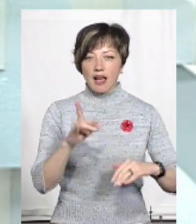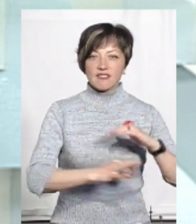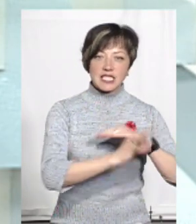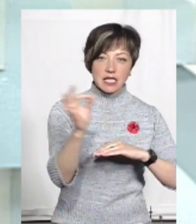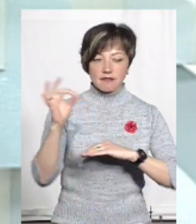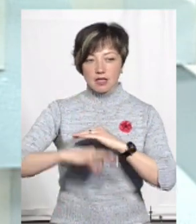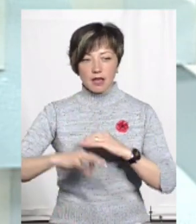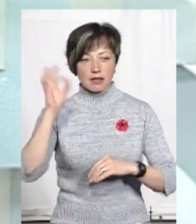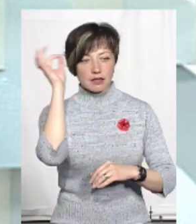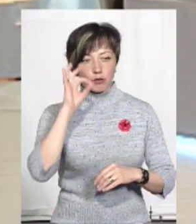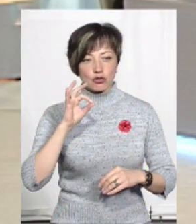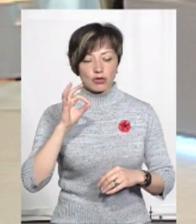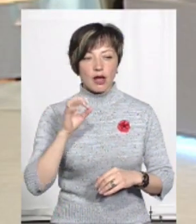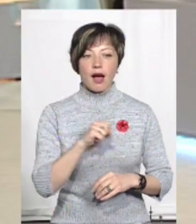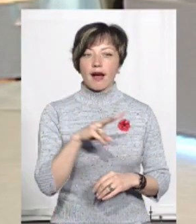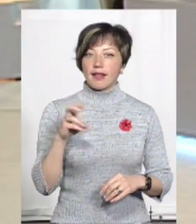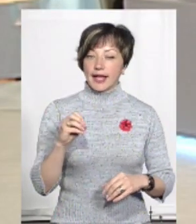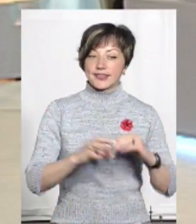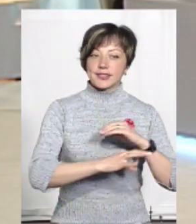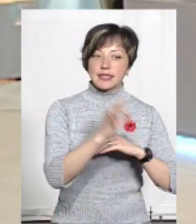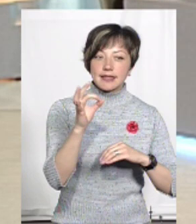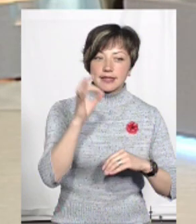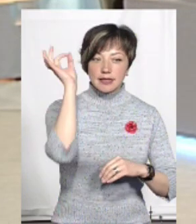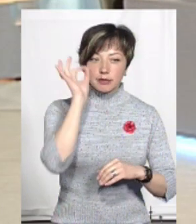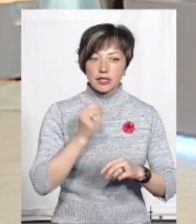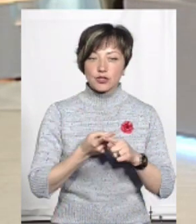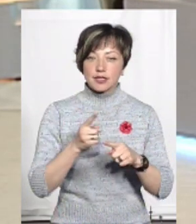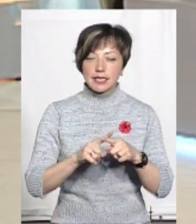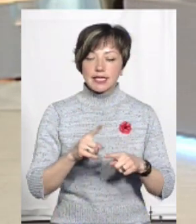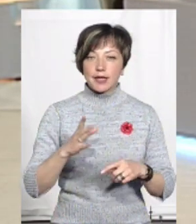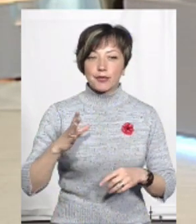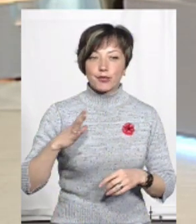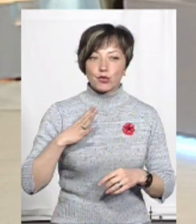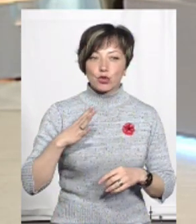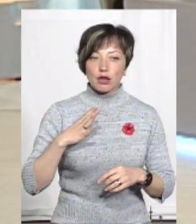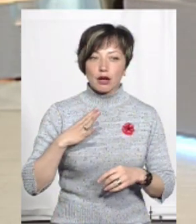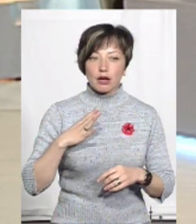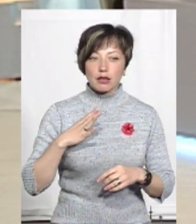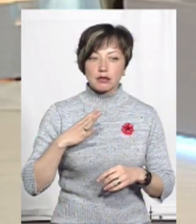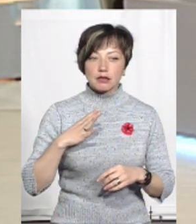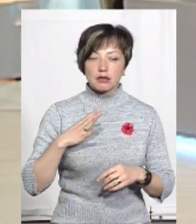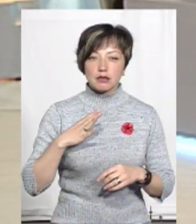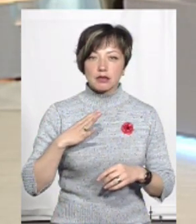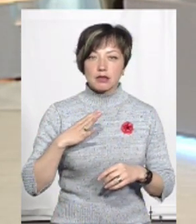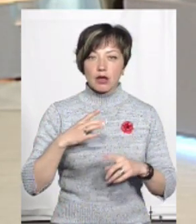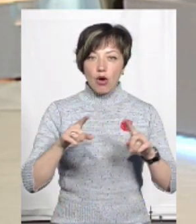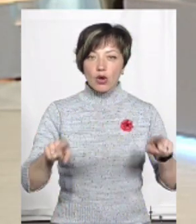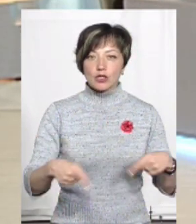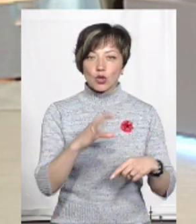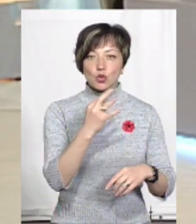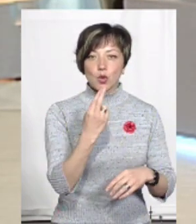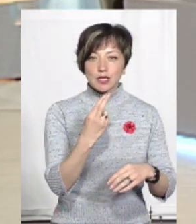Німеччині, так і в Західній Німеччині. Однак, в Східній Німеччині це була така організований